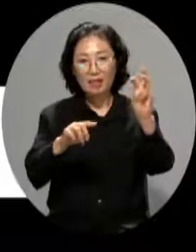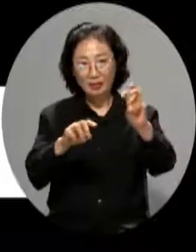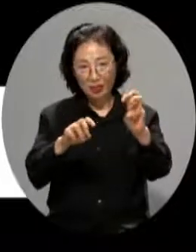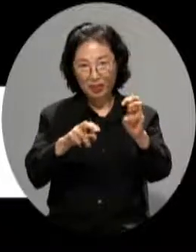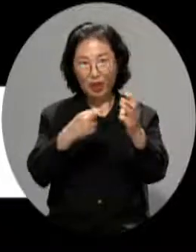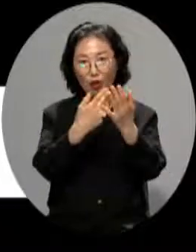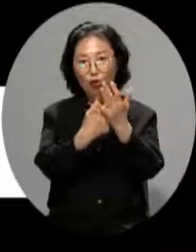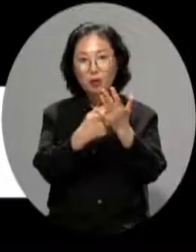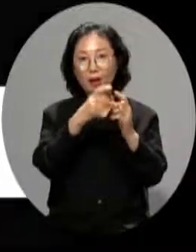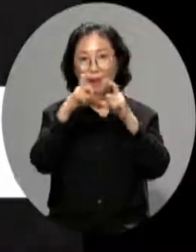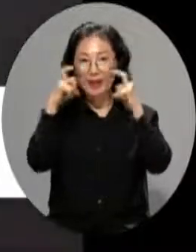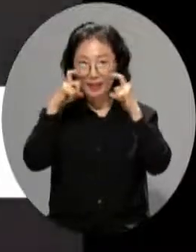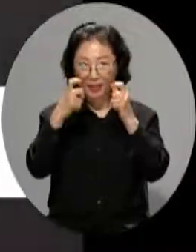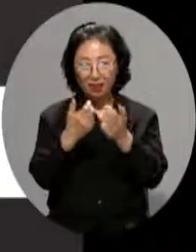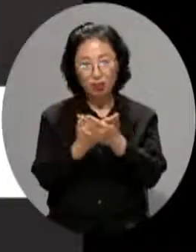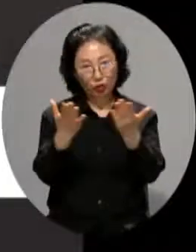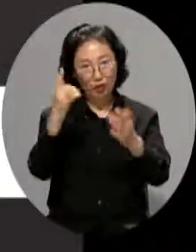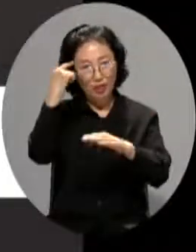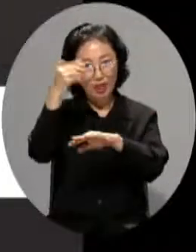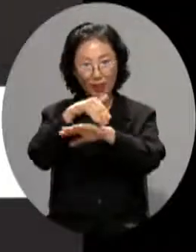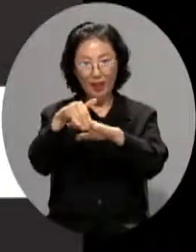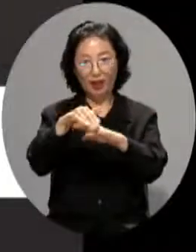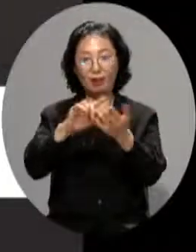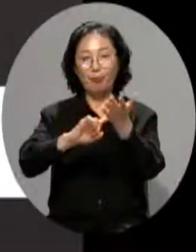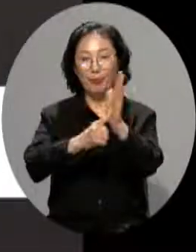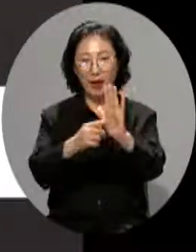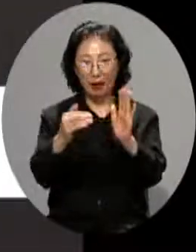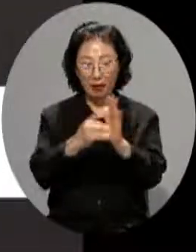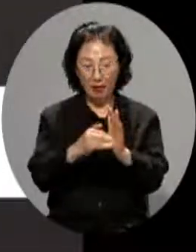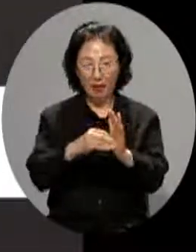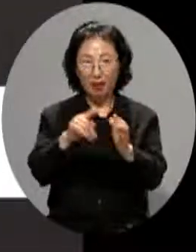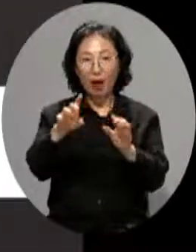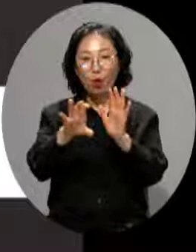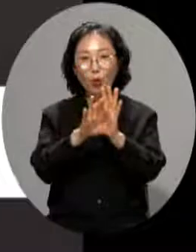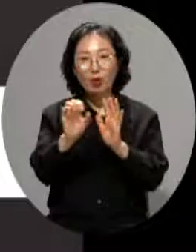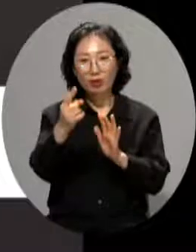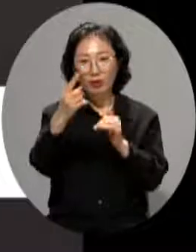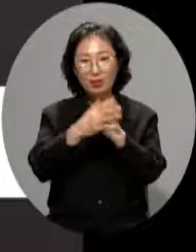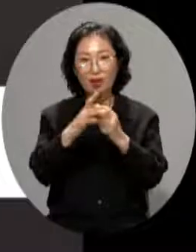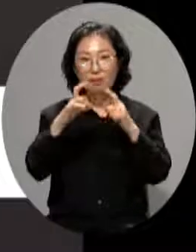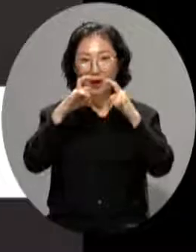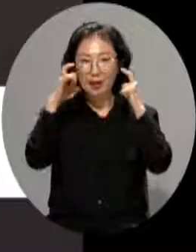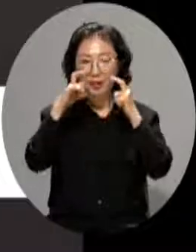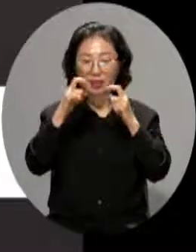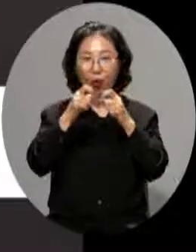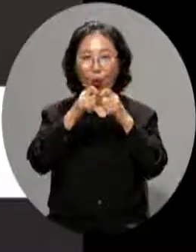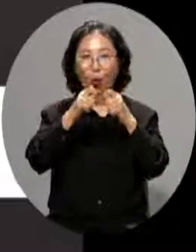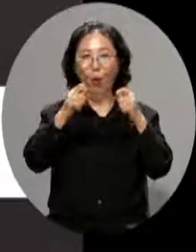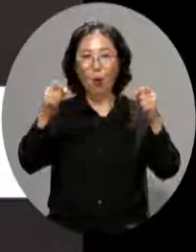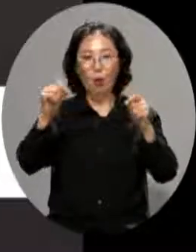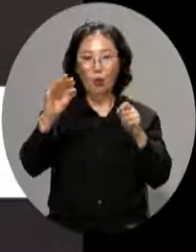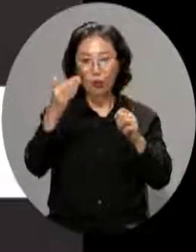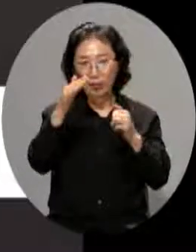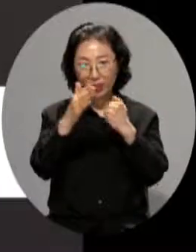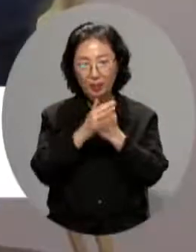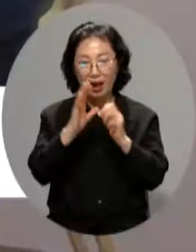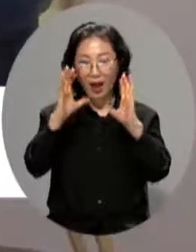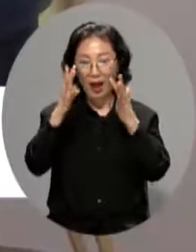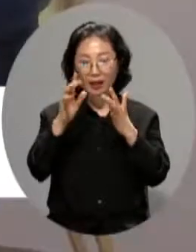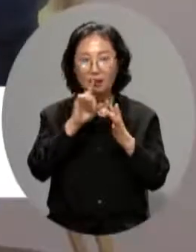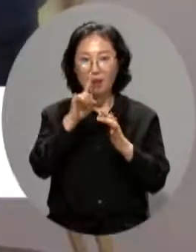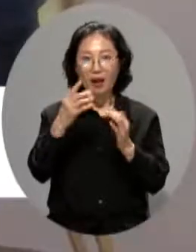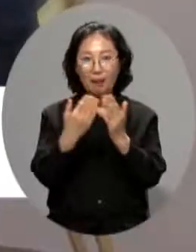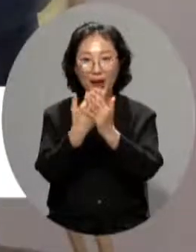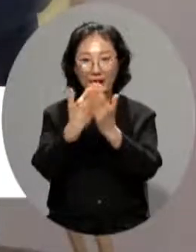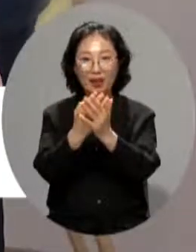지급할 예정이라고 밝혔습니다 도교육청은 코로나 입으로 마스크 착용이 장기화되면서 아이들의 언어 발달이